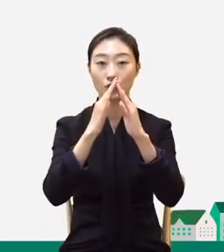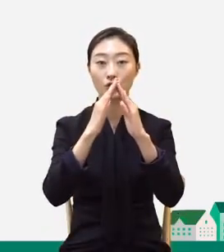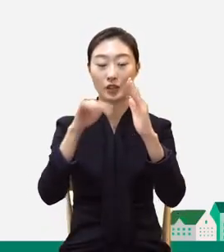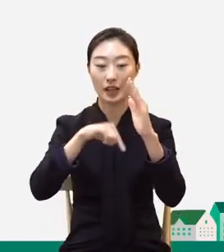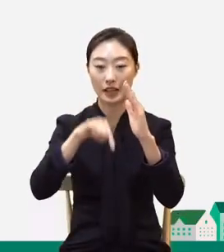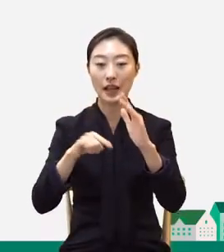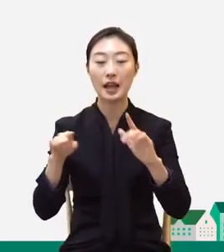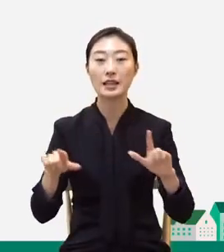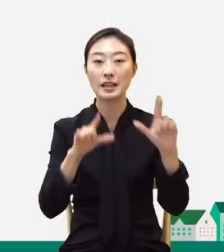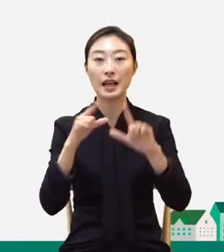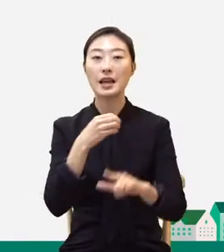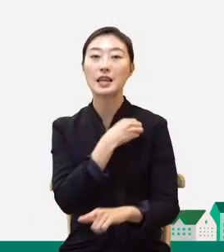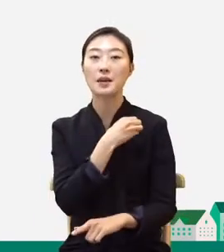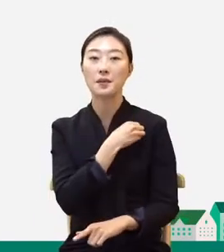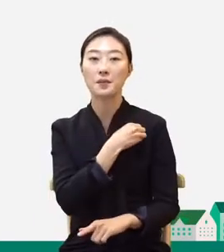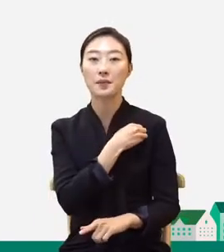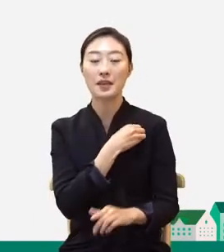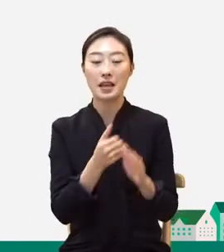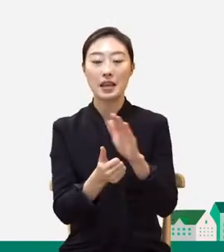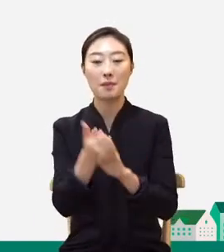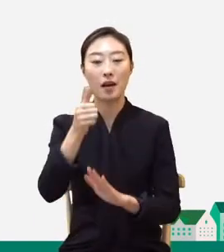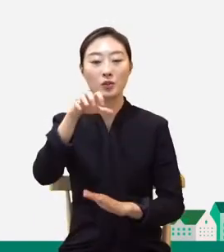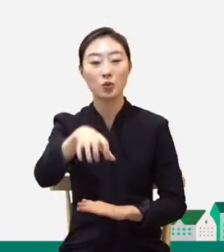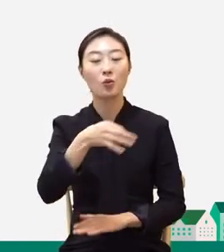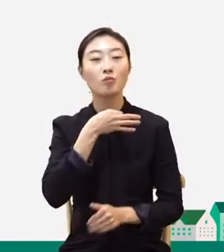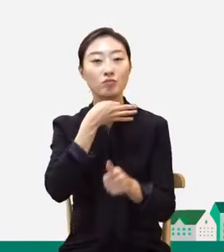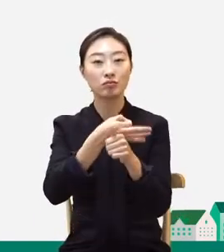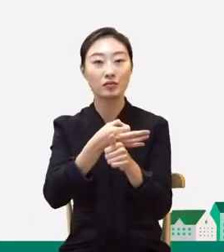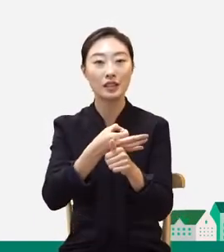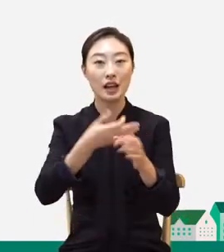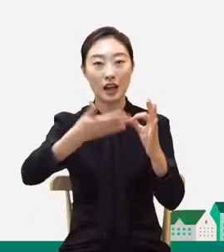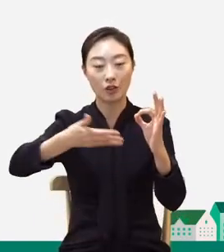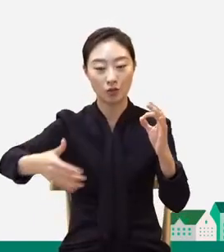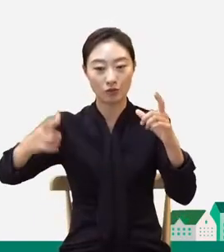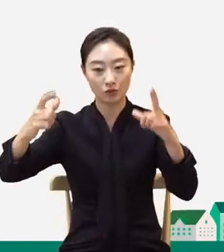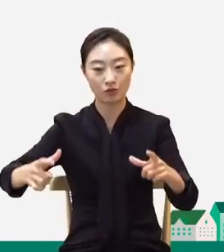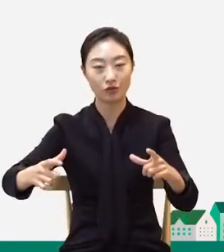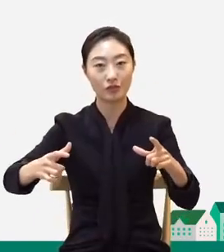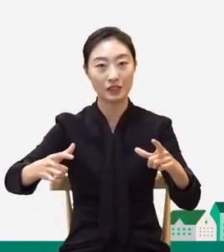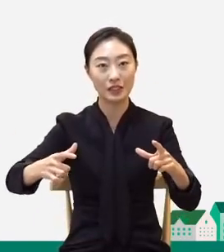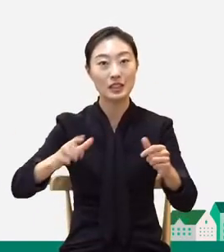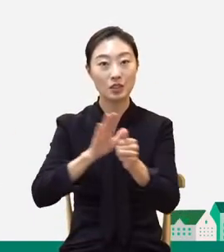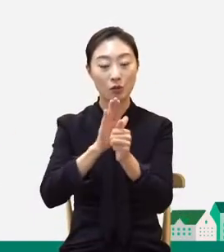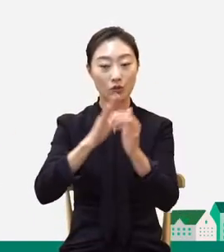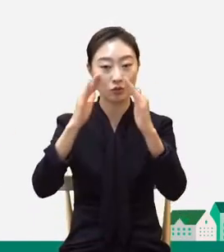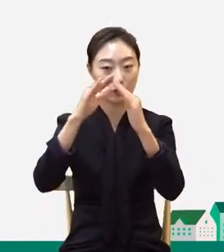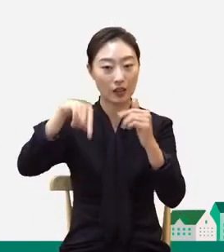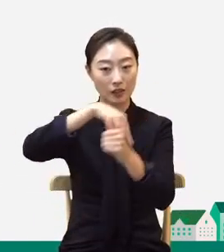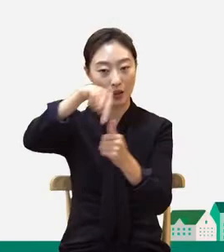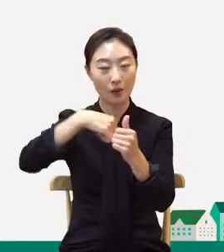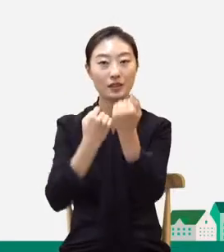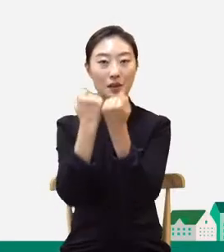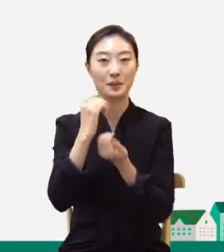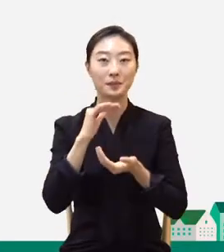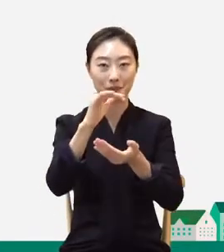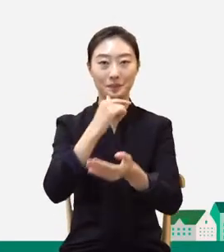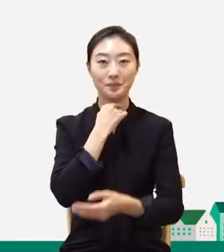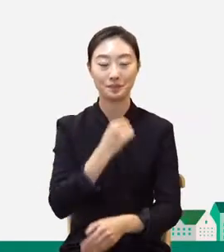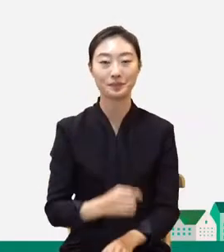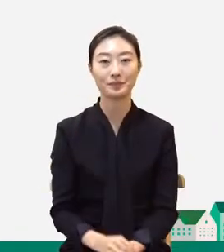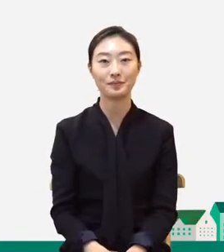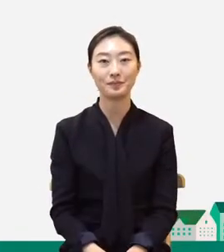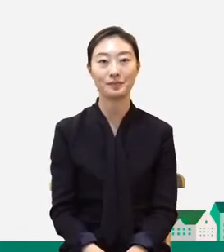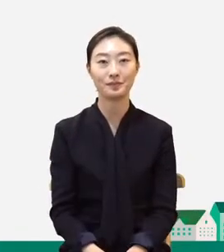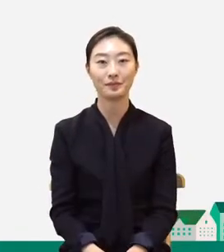회원분들이 희망존이라고 부르고 있는 저희 강동구에 소재하고 있는 지원주택에 대해서 말씀을 드리도록 하겠습니다.